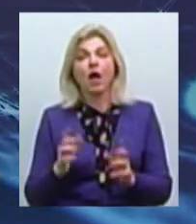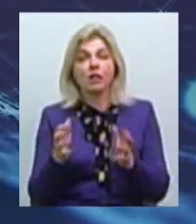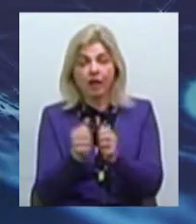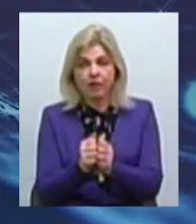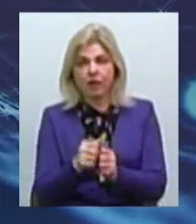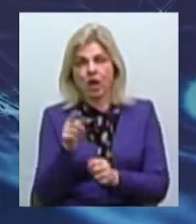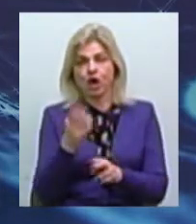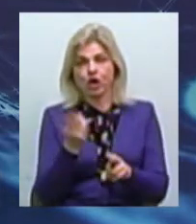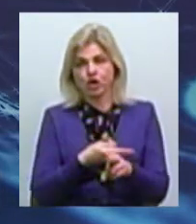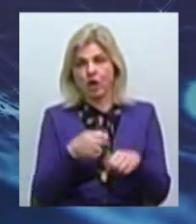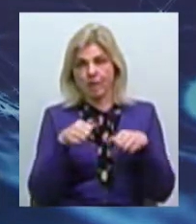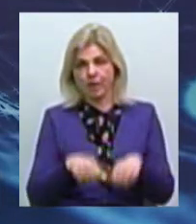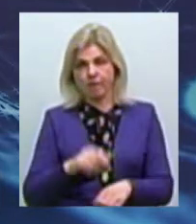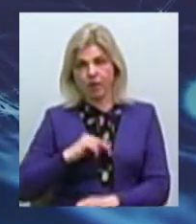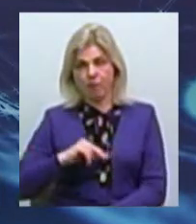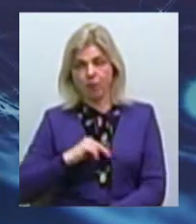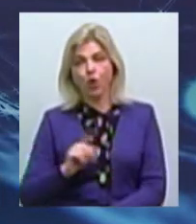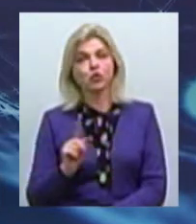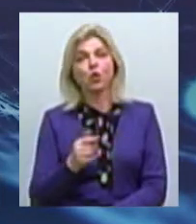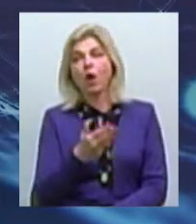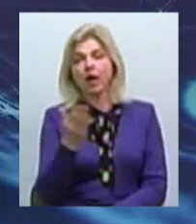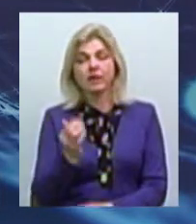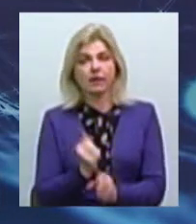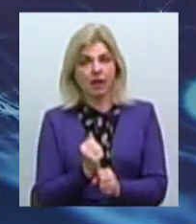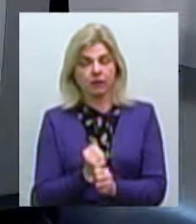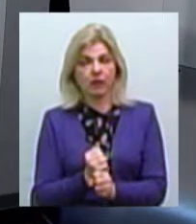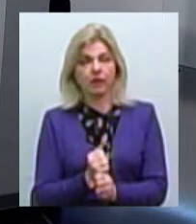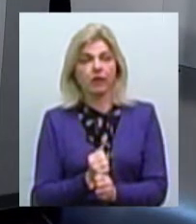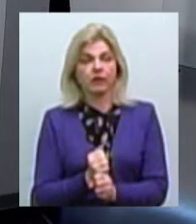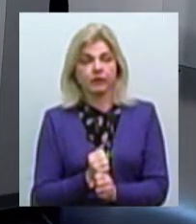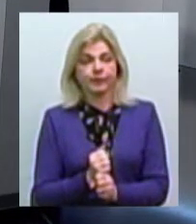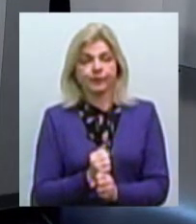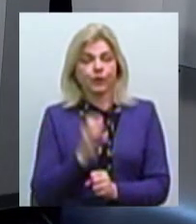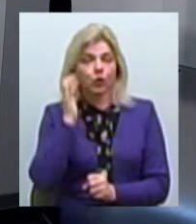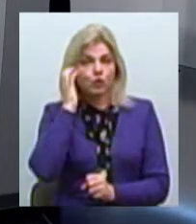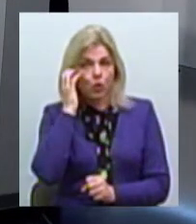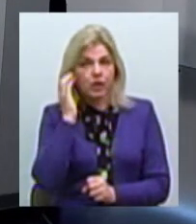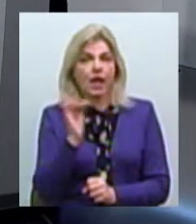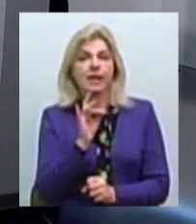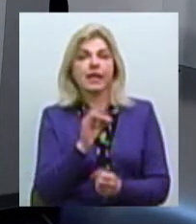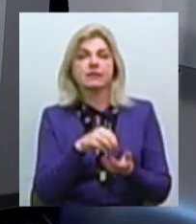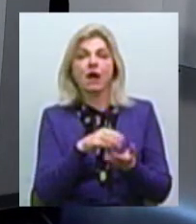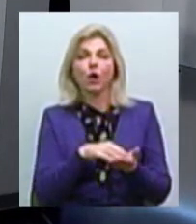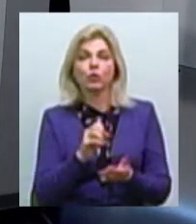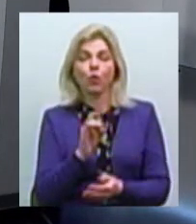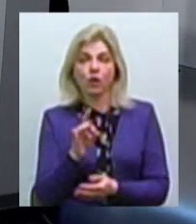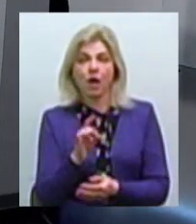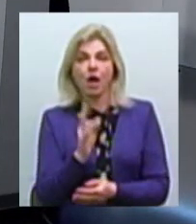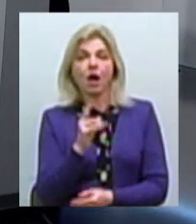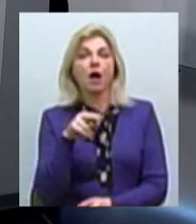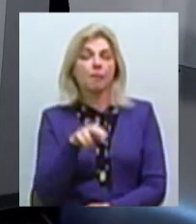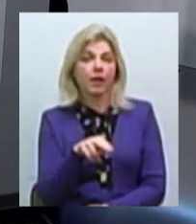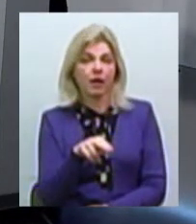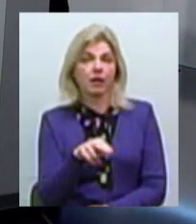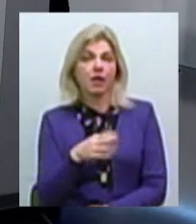работать что они делали вот о чем говорит роман иванович так называемые черные регистраторы компашки кафешке это